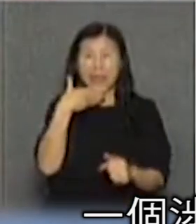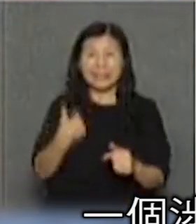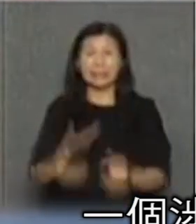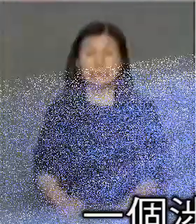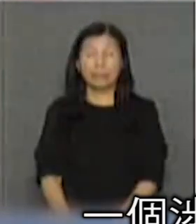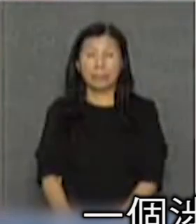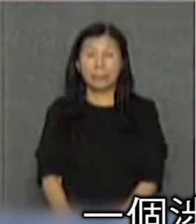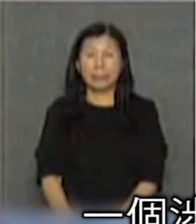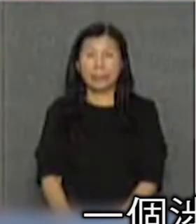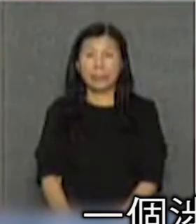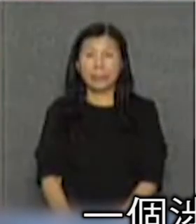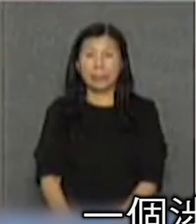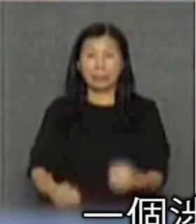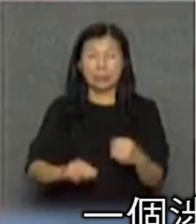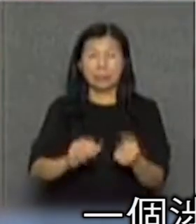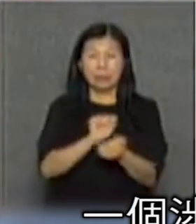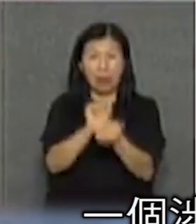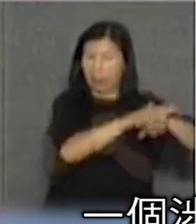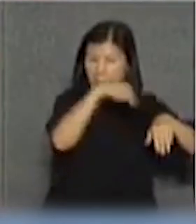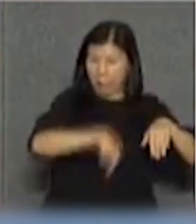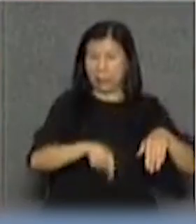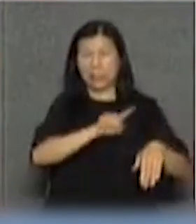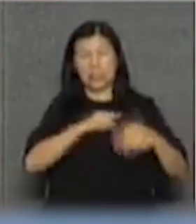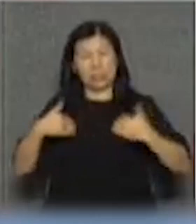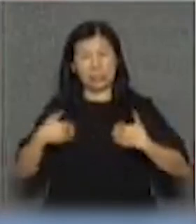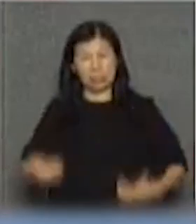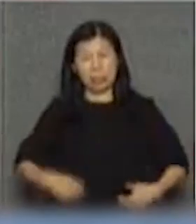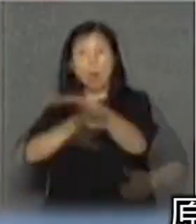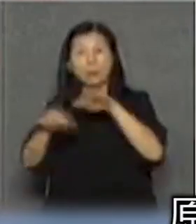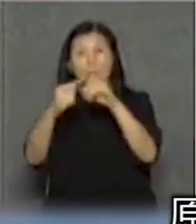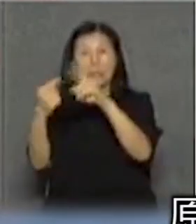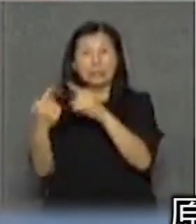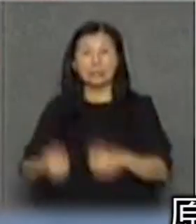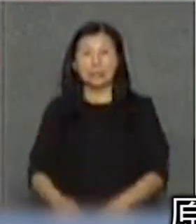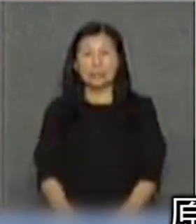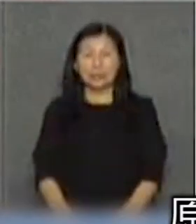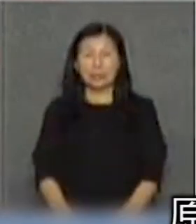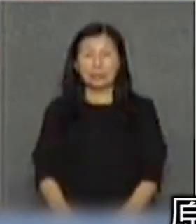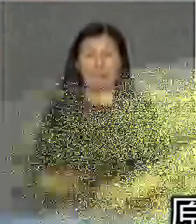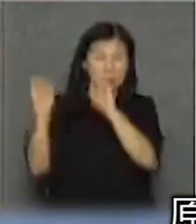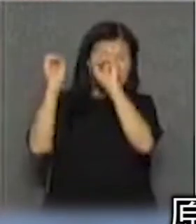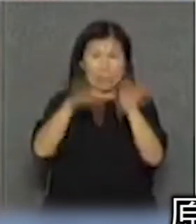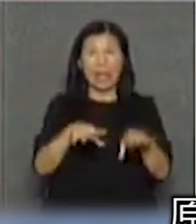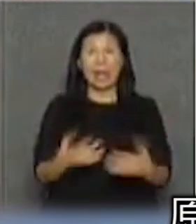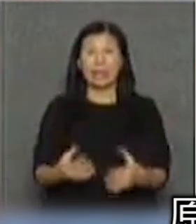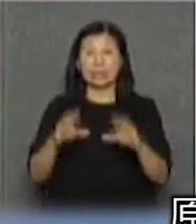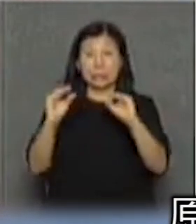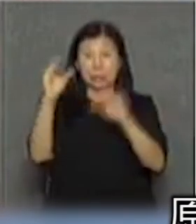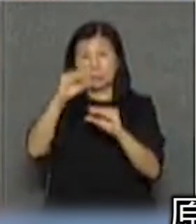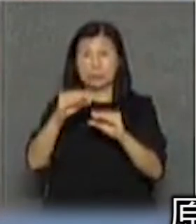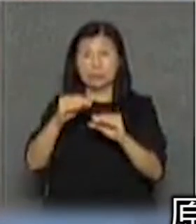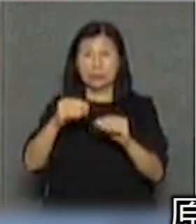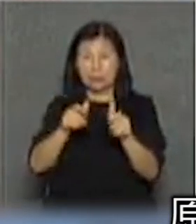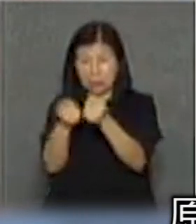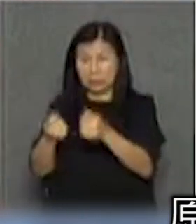人，判嘅系感化令。有啲人会觉得，原来掟砖破坏紧我哋